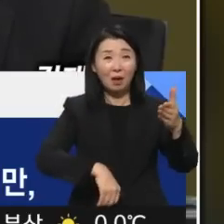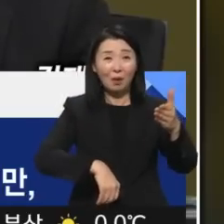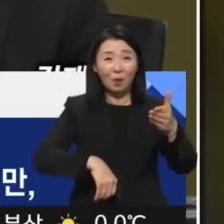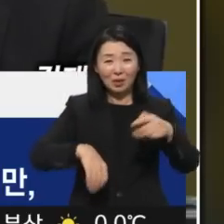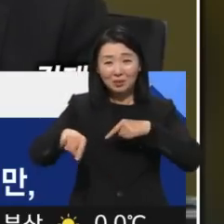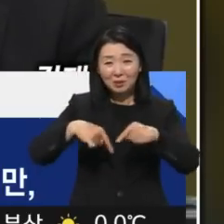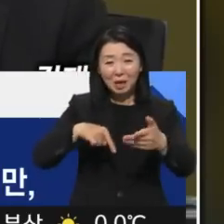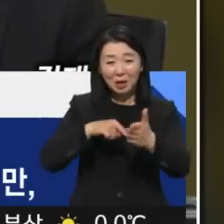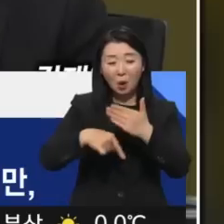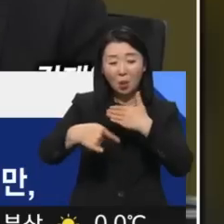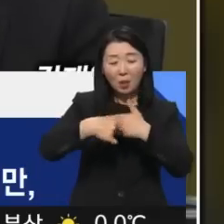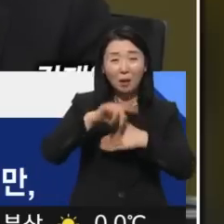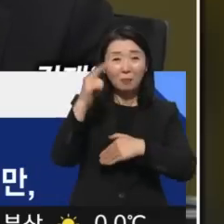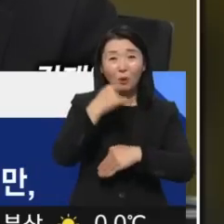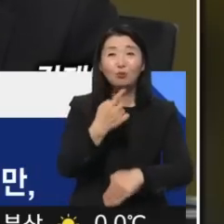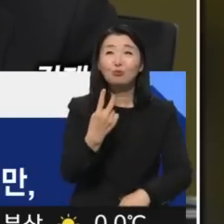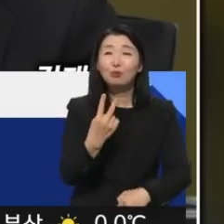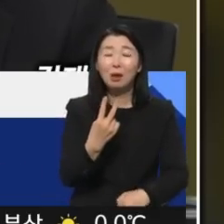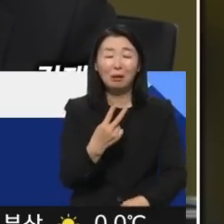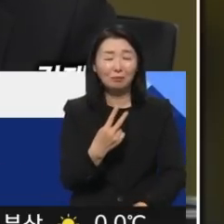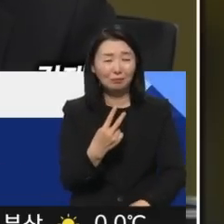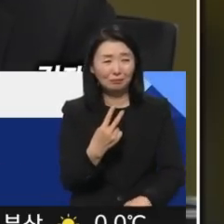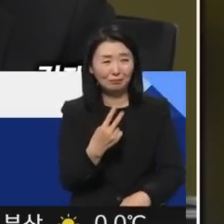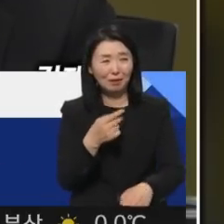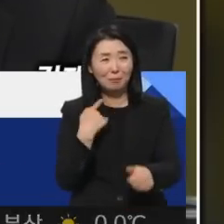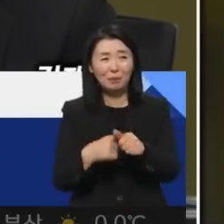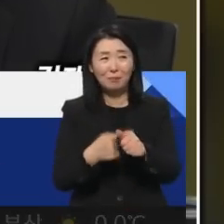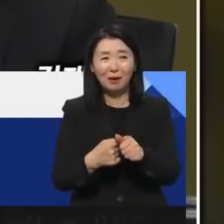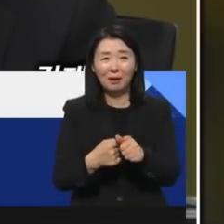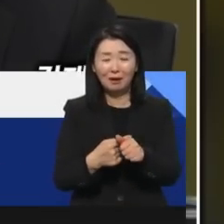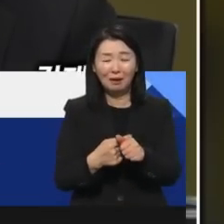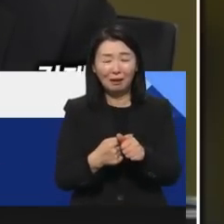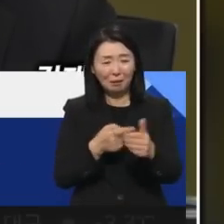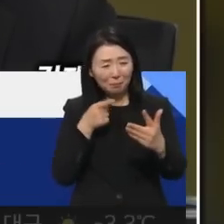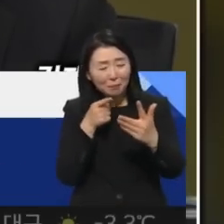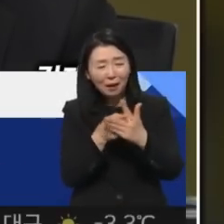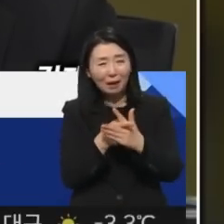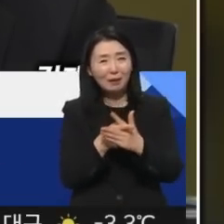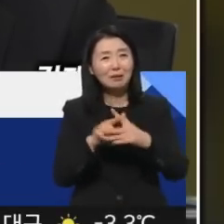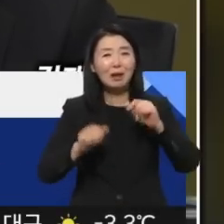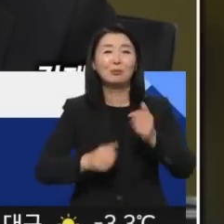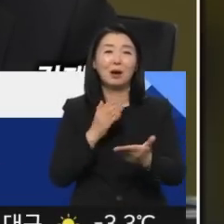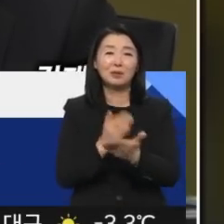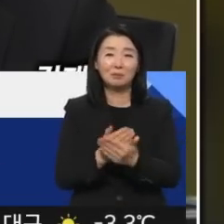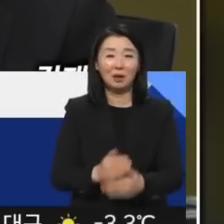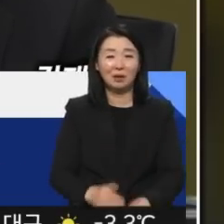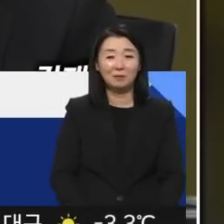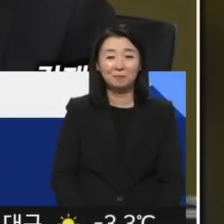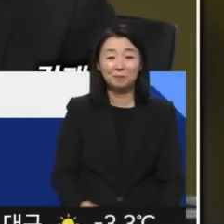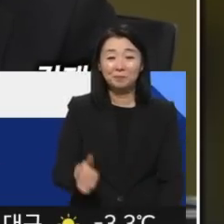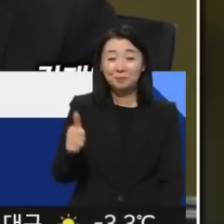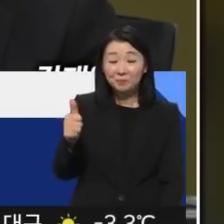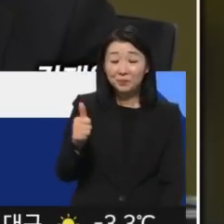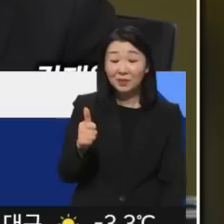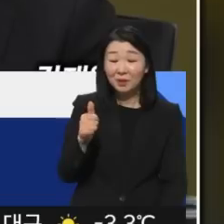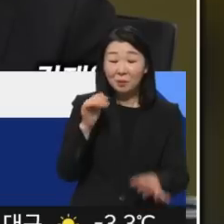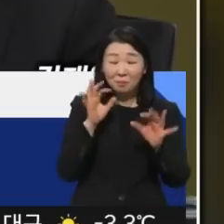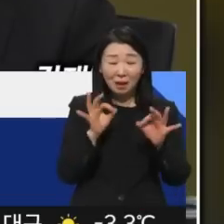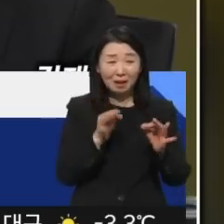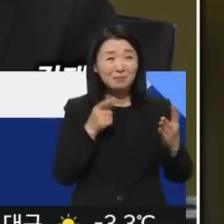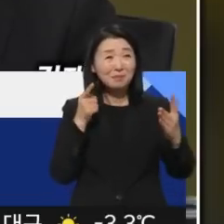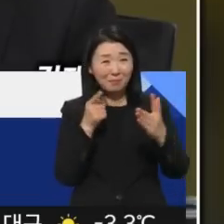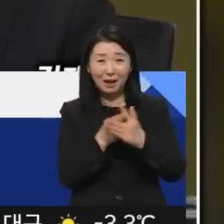있다고 비판을 하지만 속이 뻔히 들여다보이는 일은 좀 하면 안 되거든요. 아, 우리 김지원 예, 최고께서 보시기에도 속이